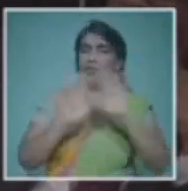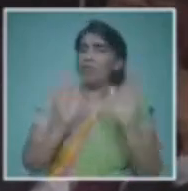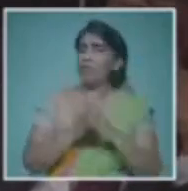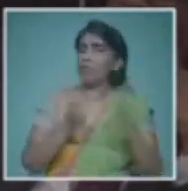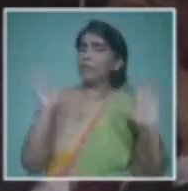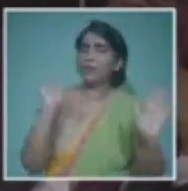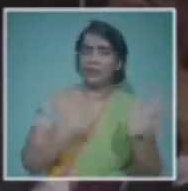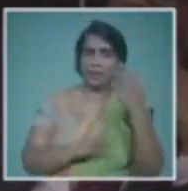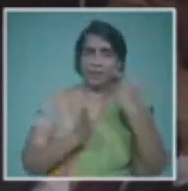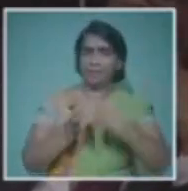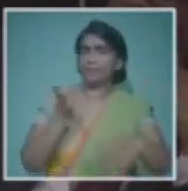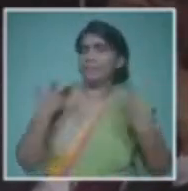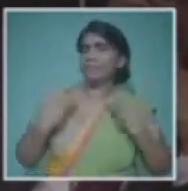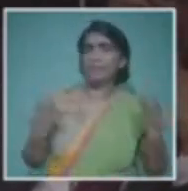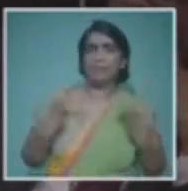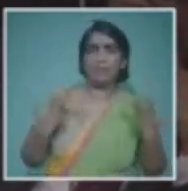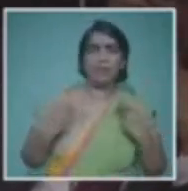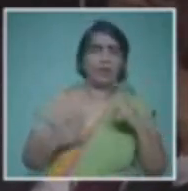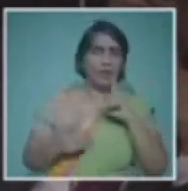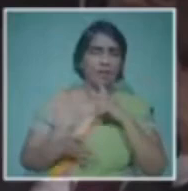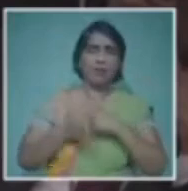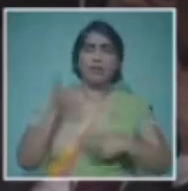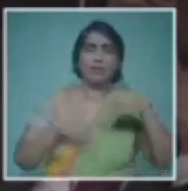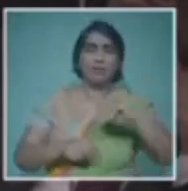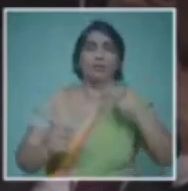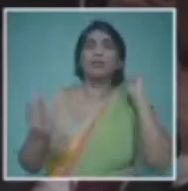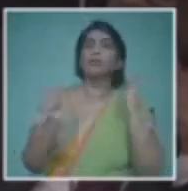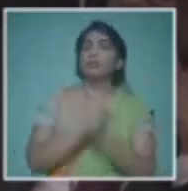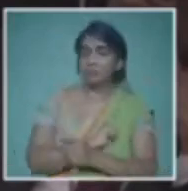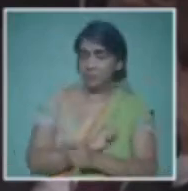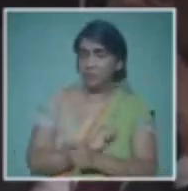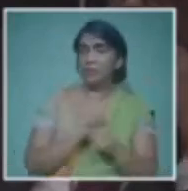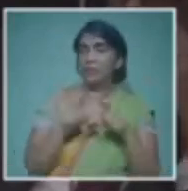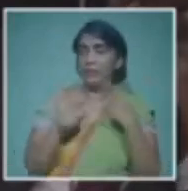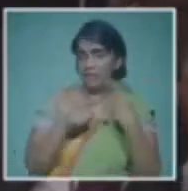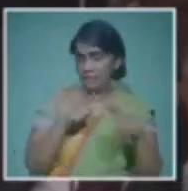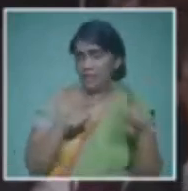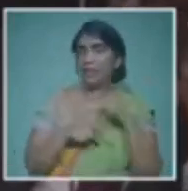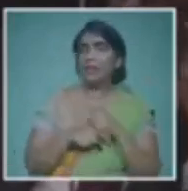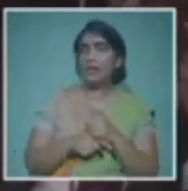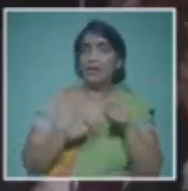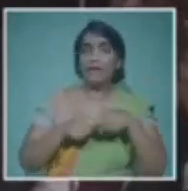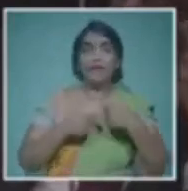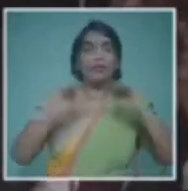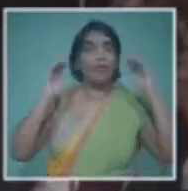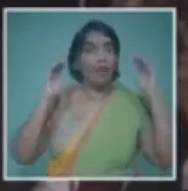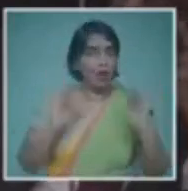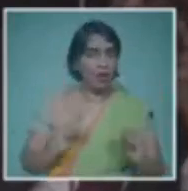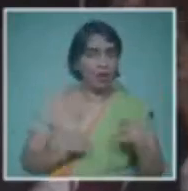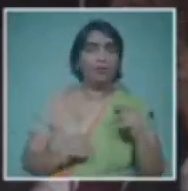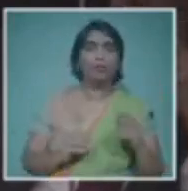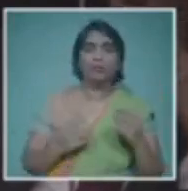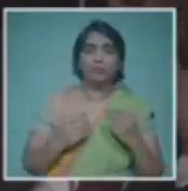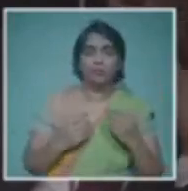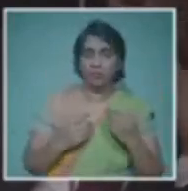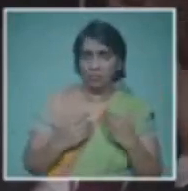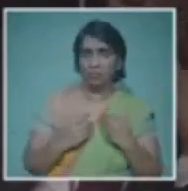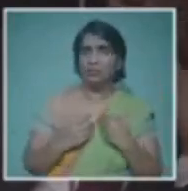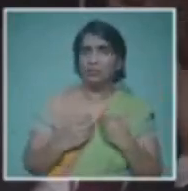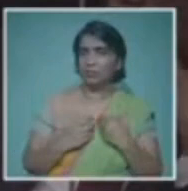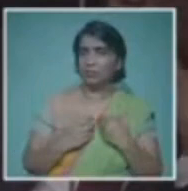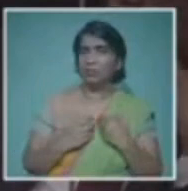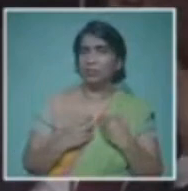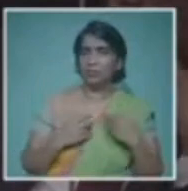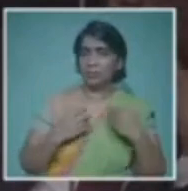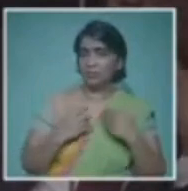ගියා අත්සන් කරන්න බෑ කියලා. ඡන්ද ක්‍රමය වෙනස් කරන නිසා. ඡන්ද වියදම් අඩු කරන නිසා. I don't want to take much time.